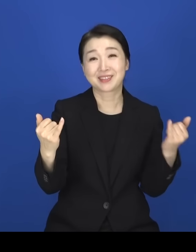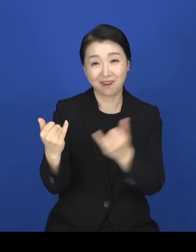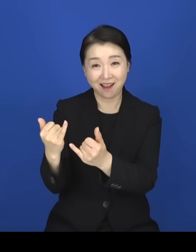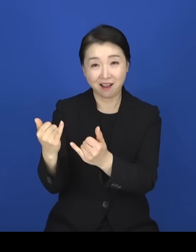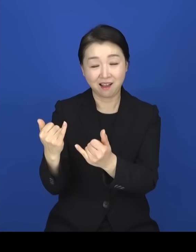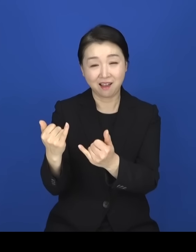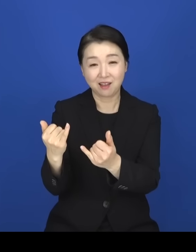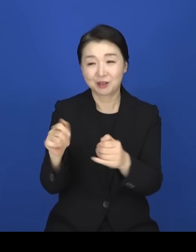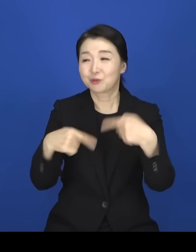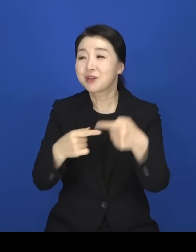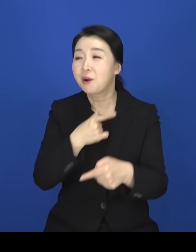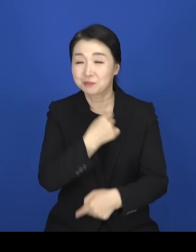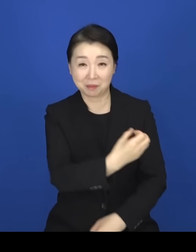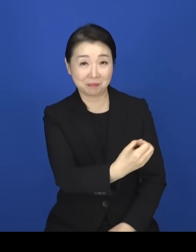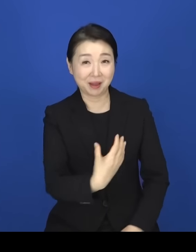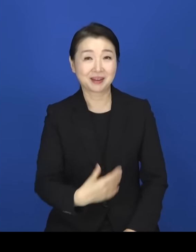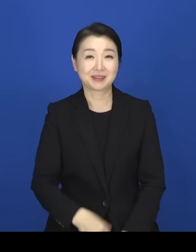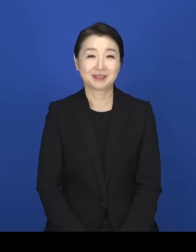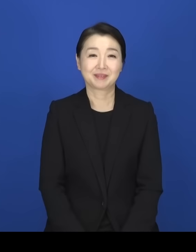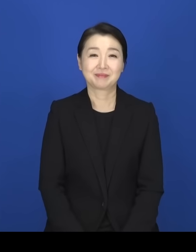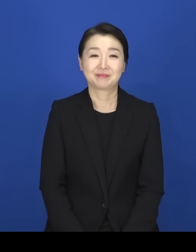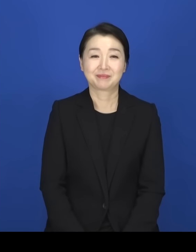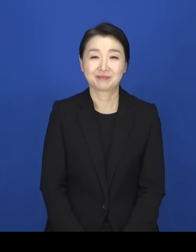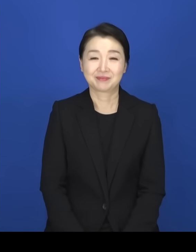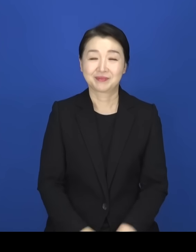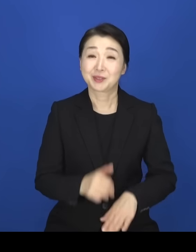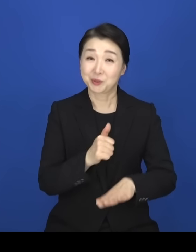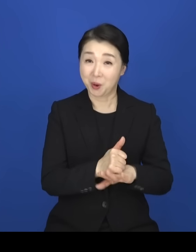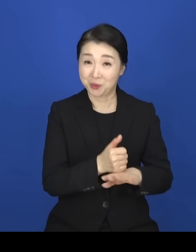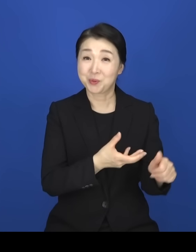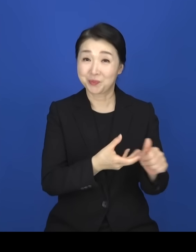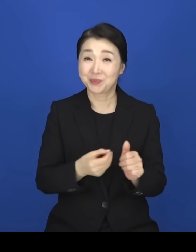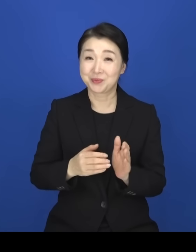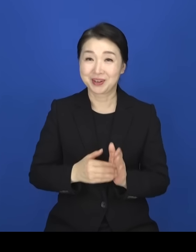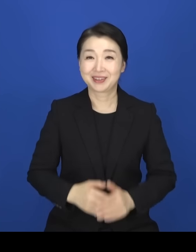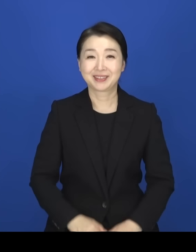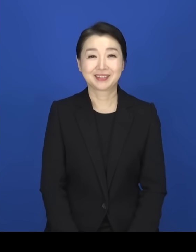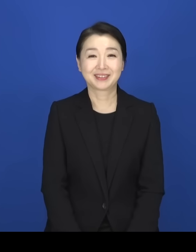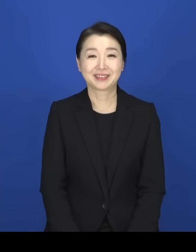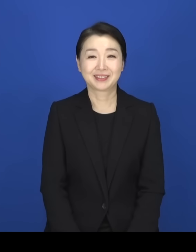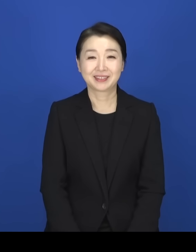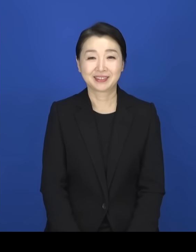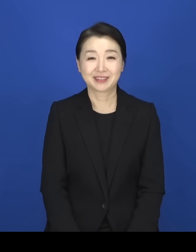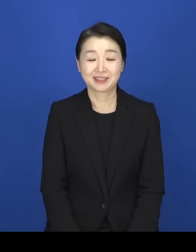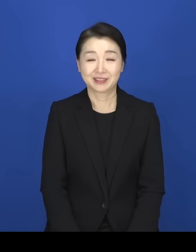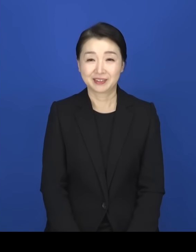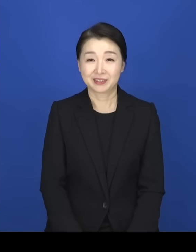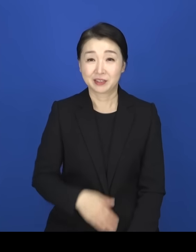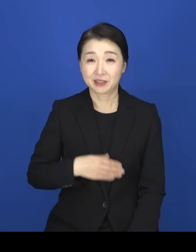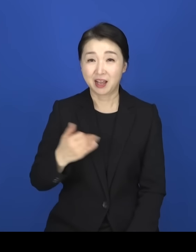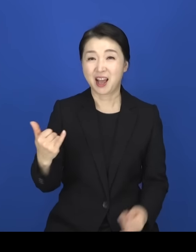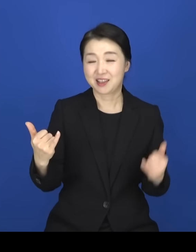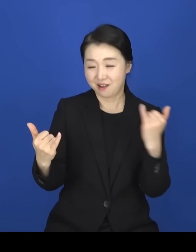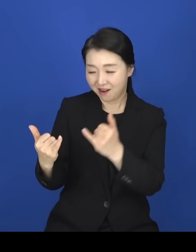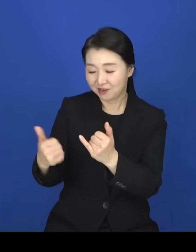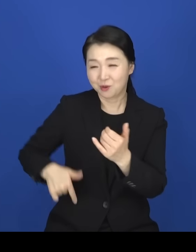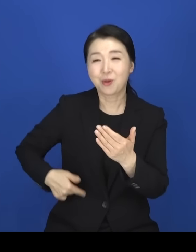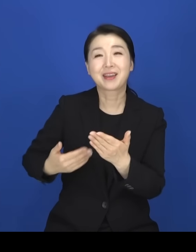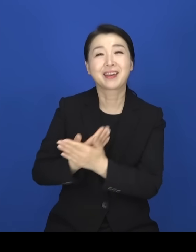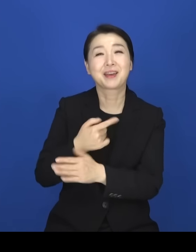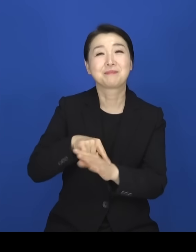네. 나오고 싶다라고 이제 응해 주셔서 오늘 모시게 됐어요. 네, 일단은 뭐 연락을 제가 드린 거는 되게 네. 회개하는 마음으로